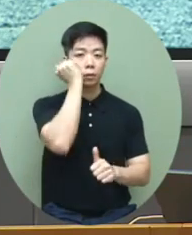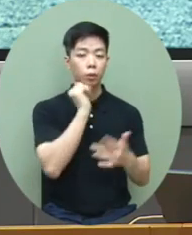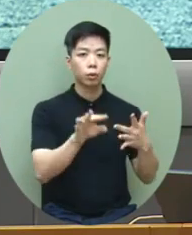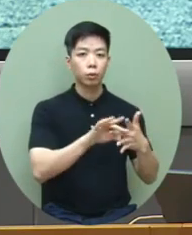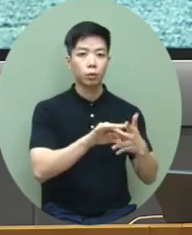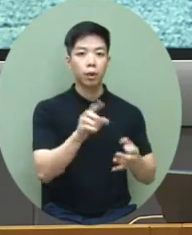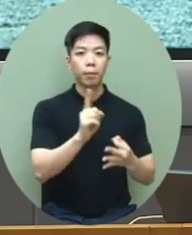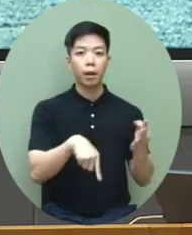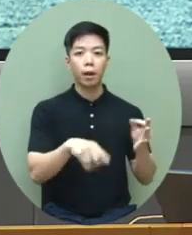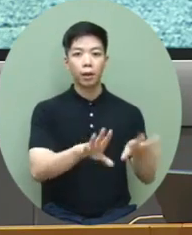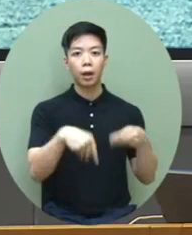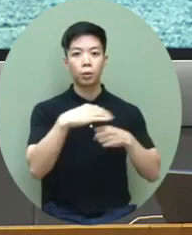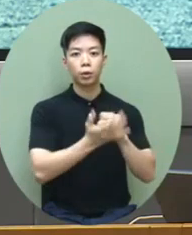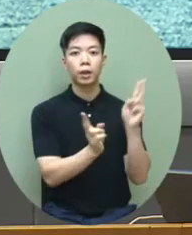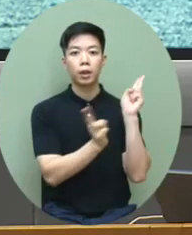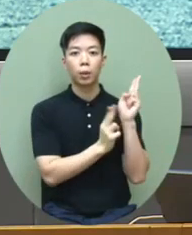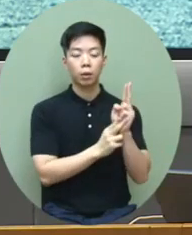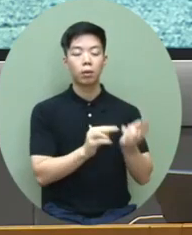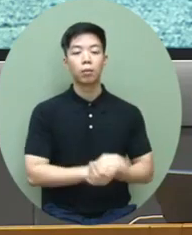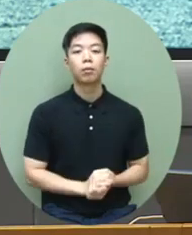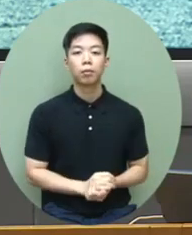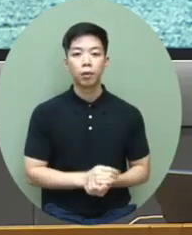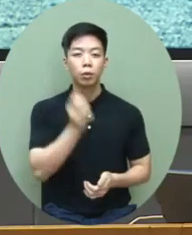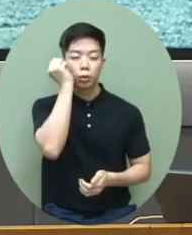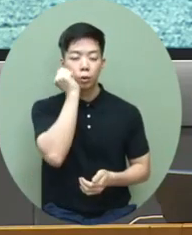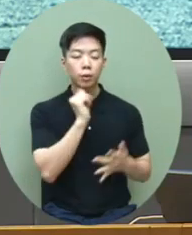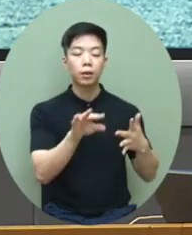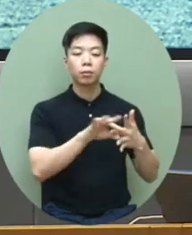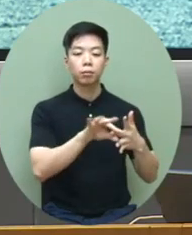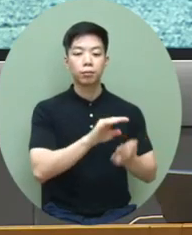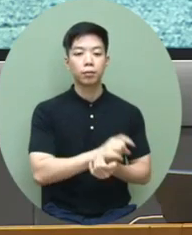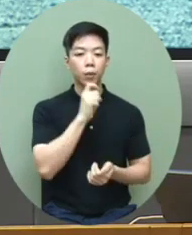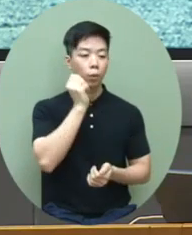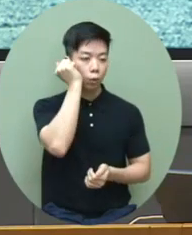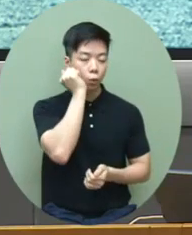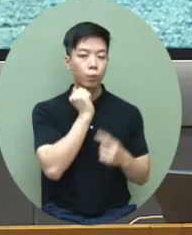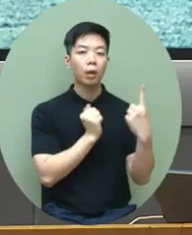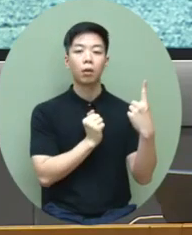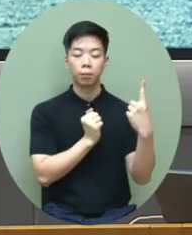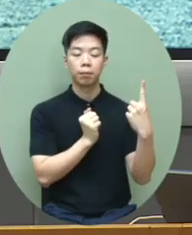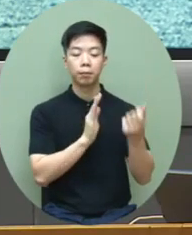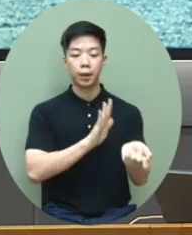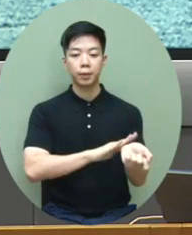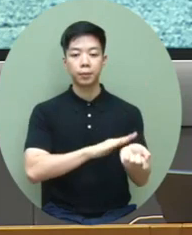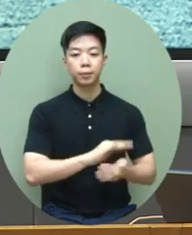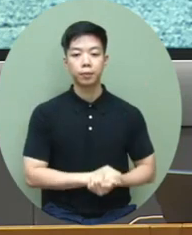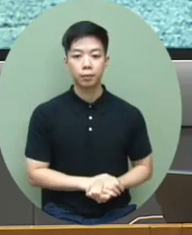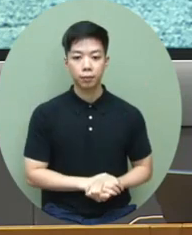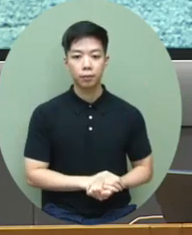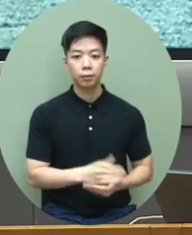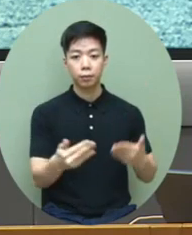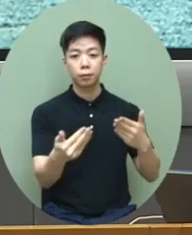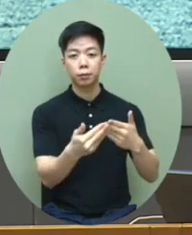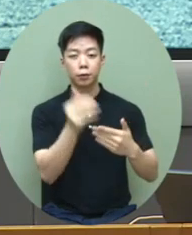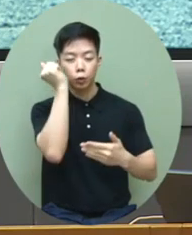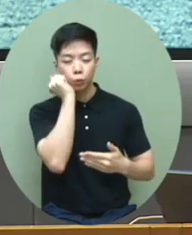咧，就係救世軍龍亨長者之家啦。咁就有一位院友啦，確診啦。咁有一位院友係需要接受